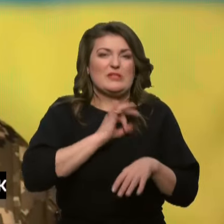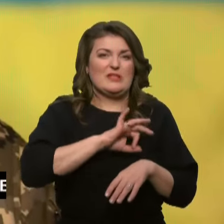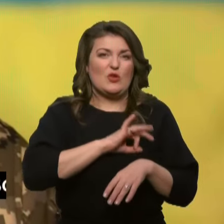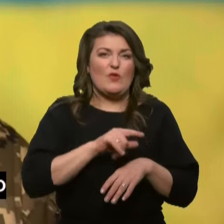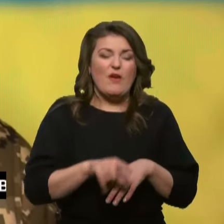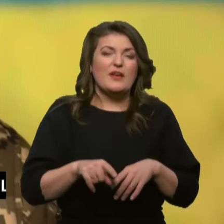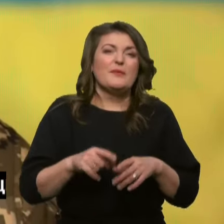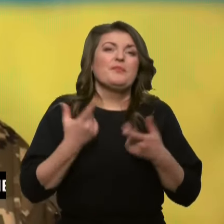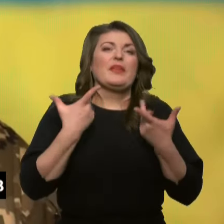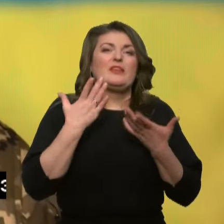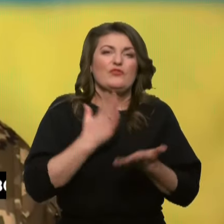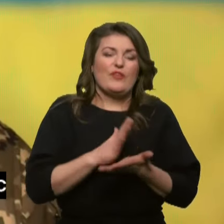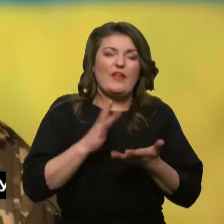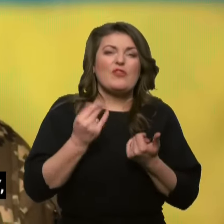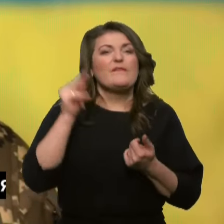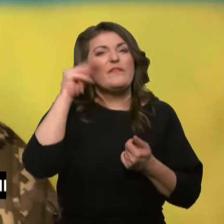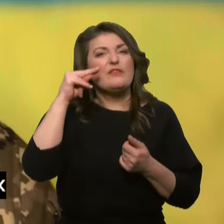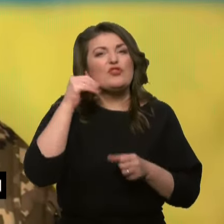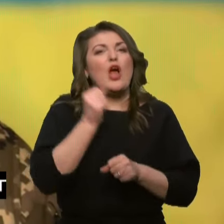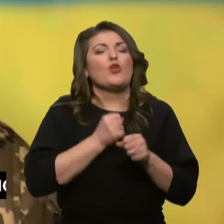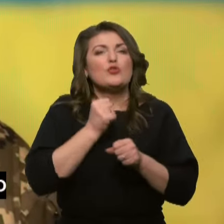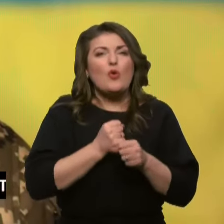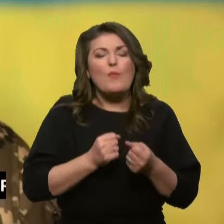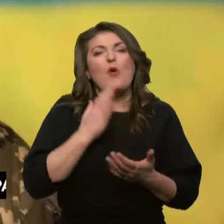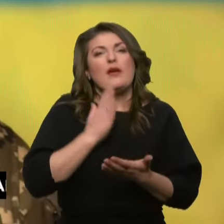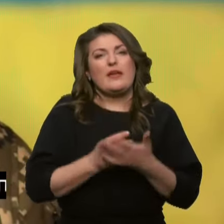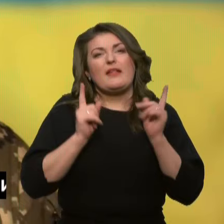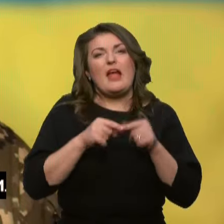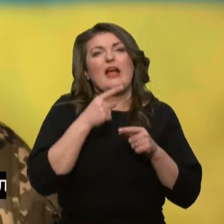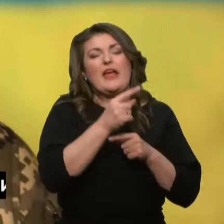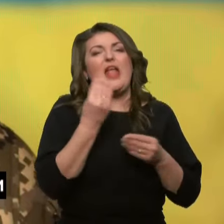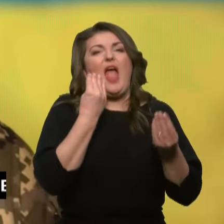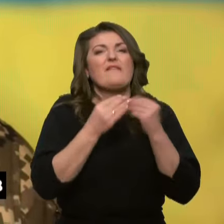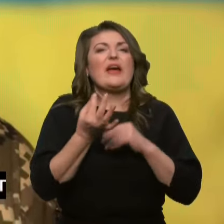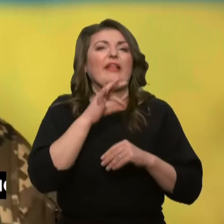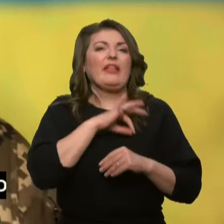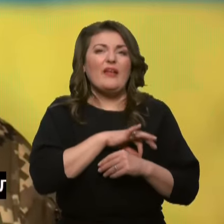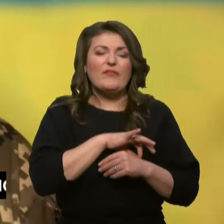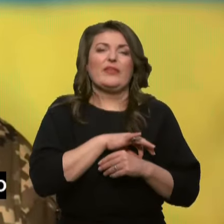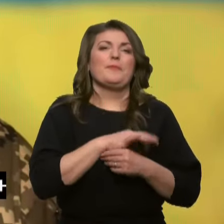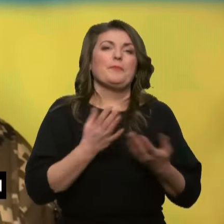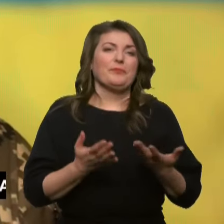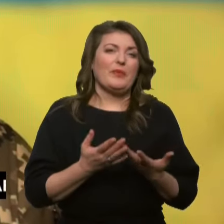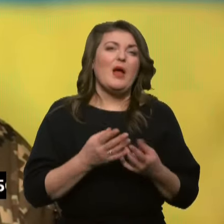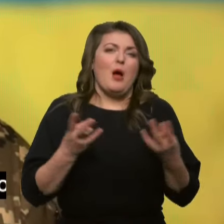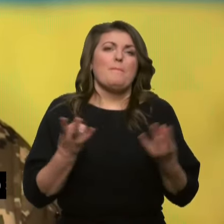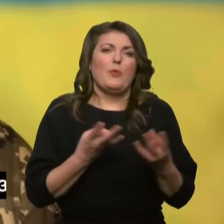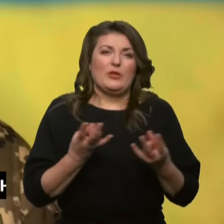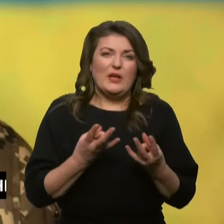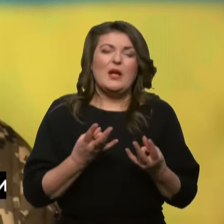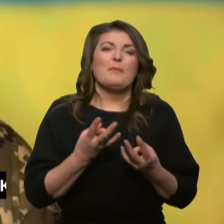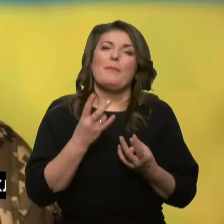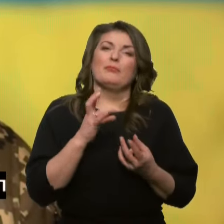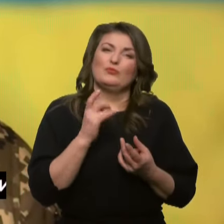йде вивчення розробок, є також і їхня ефективність, скажімо, ну, потребувала би